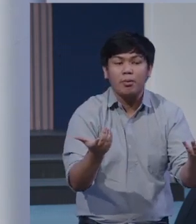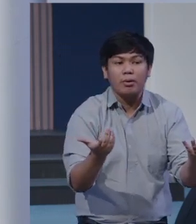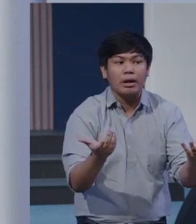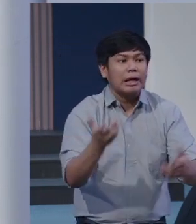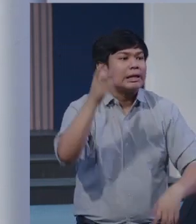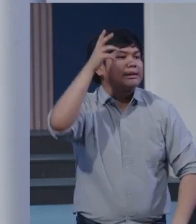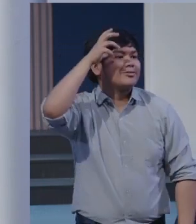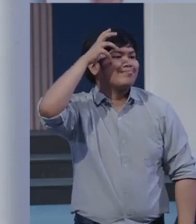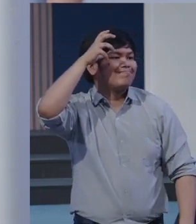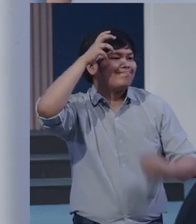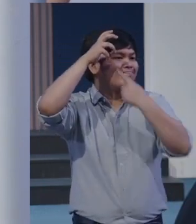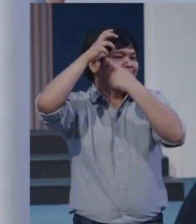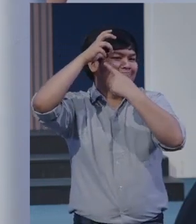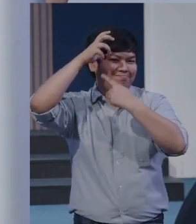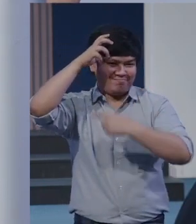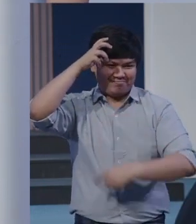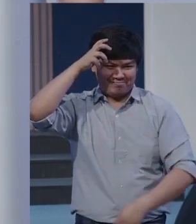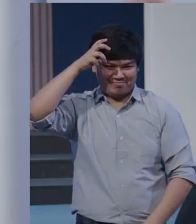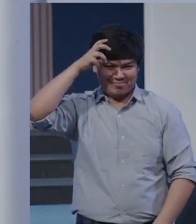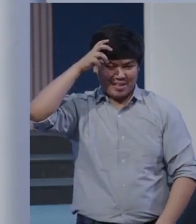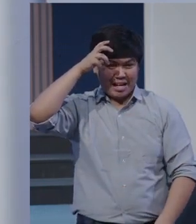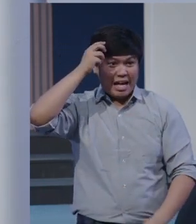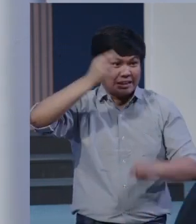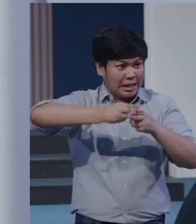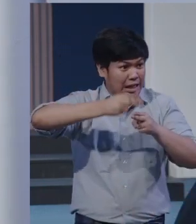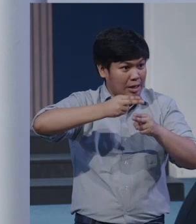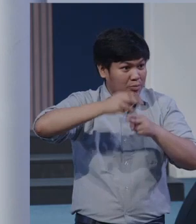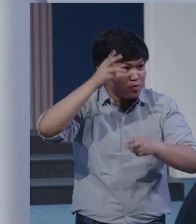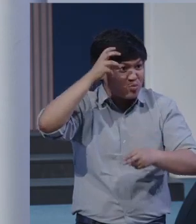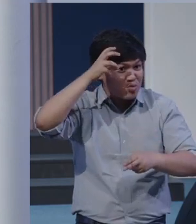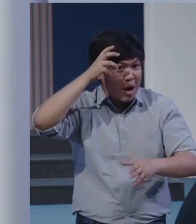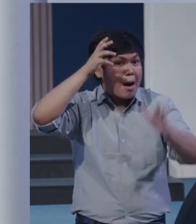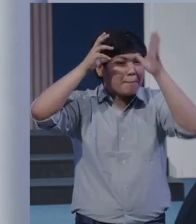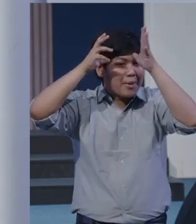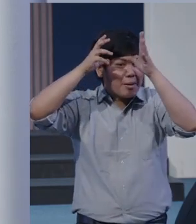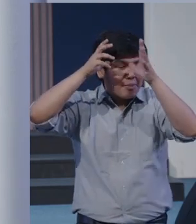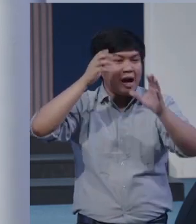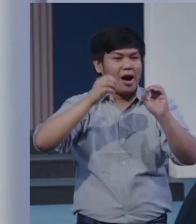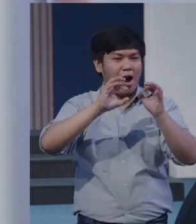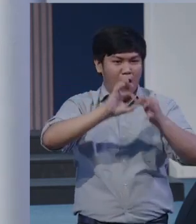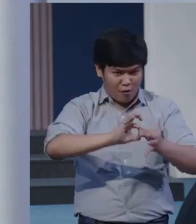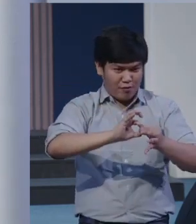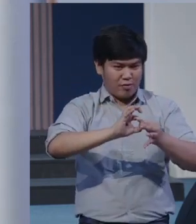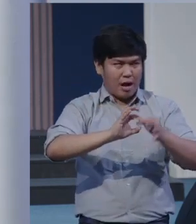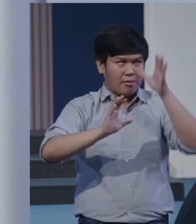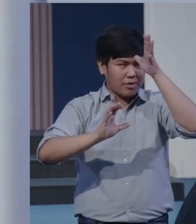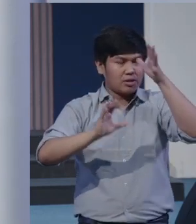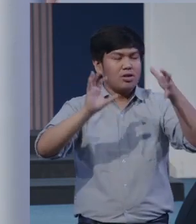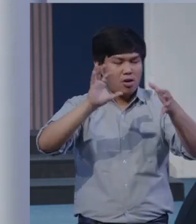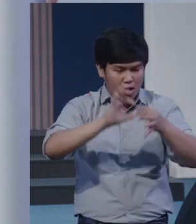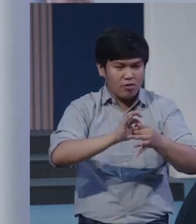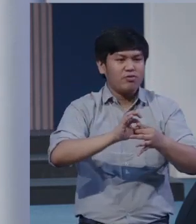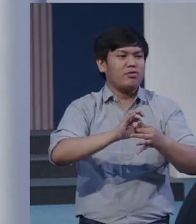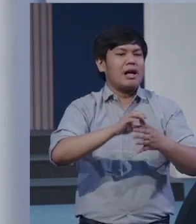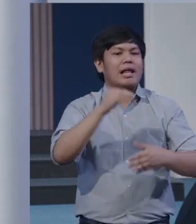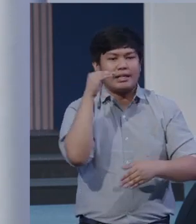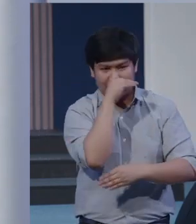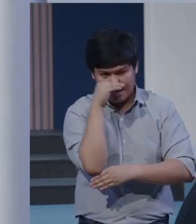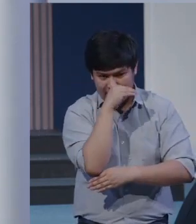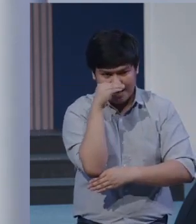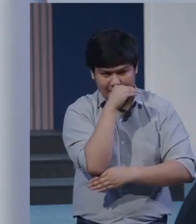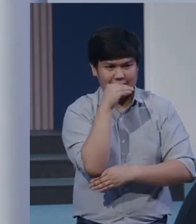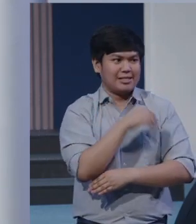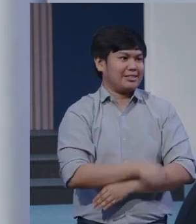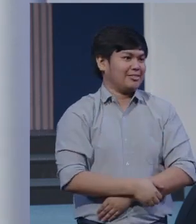diyablo Alam niyo naman mga kapatid bago tayo niligtas ng panginoon lahat tayo ay anak ng diyablo